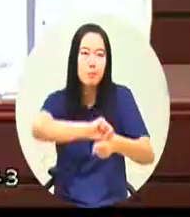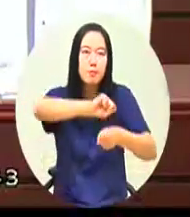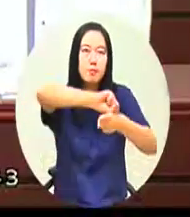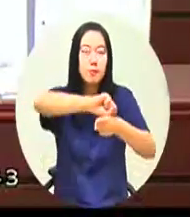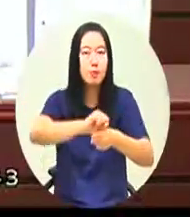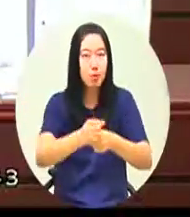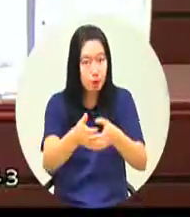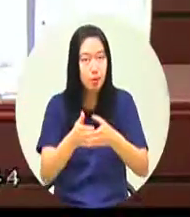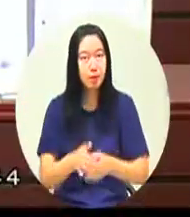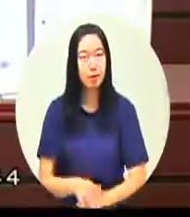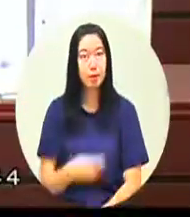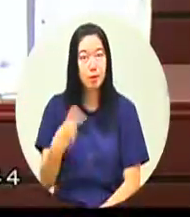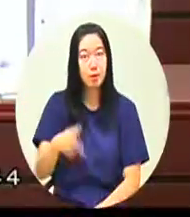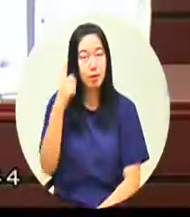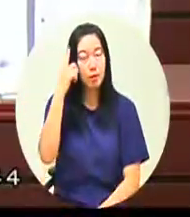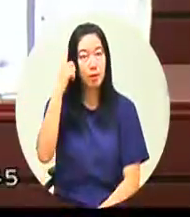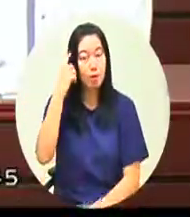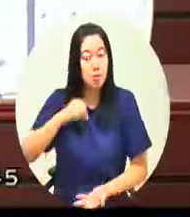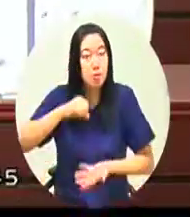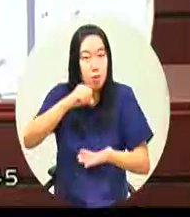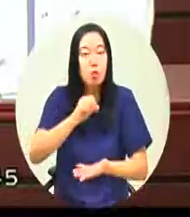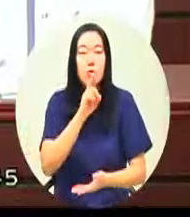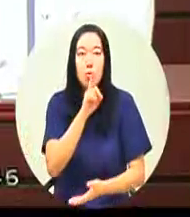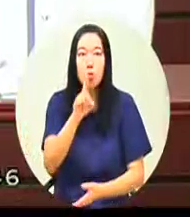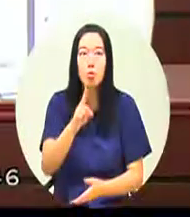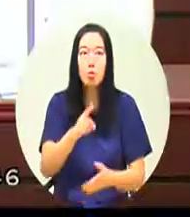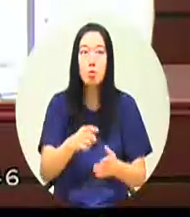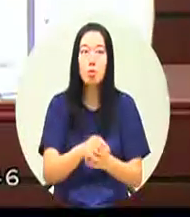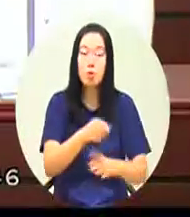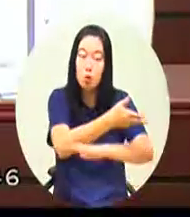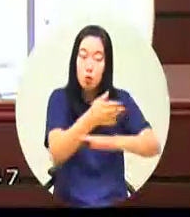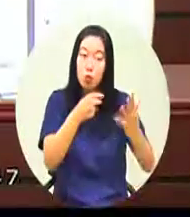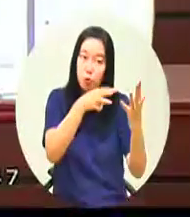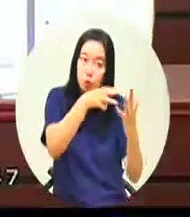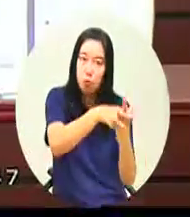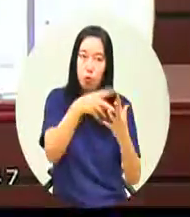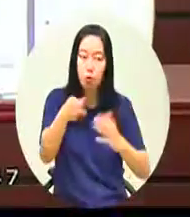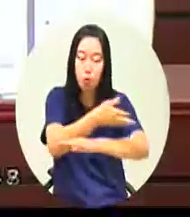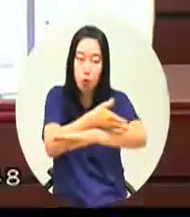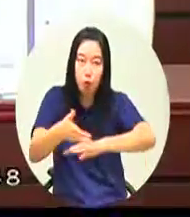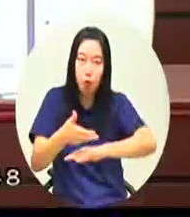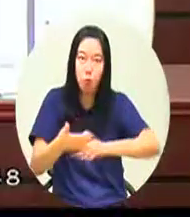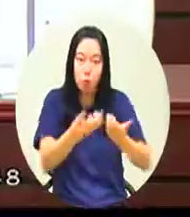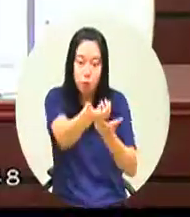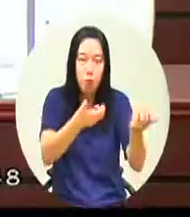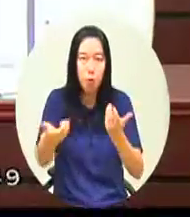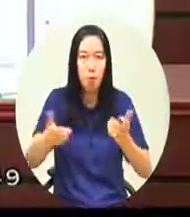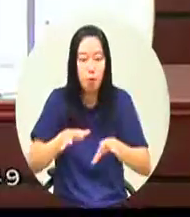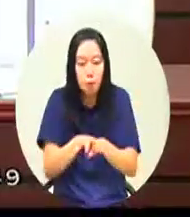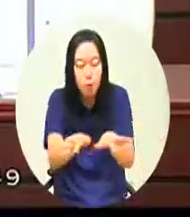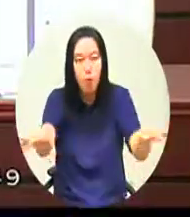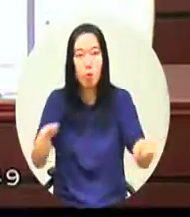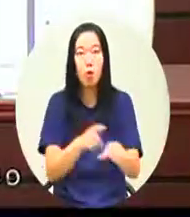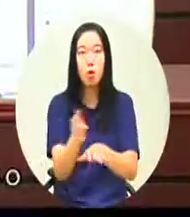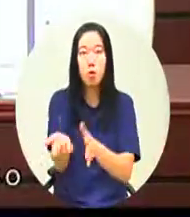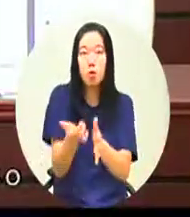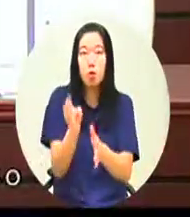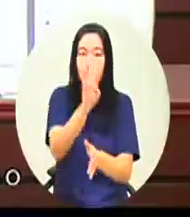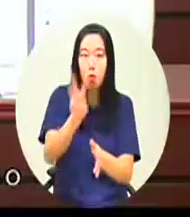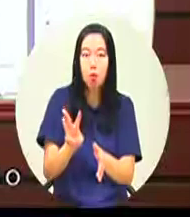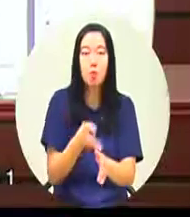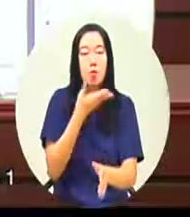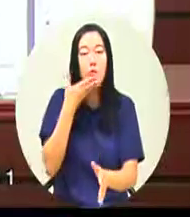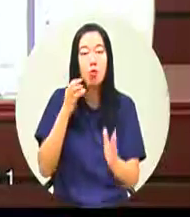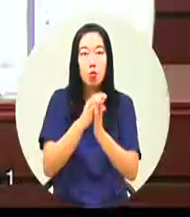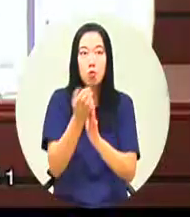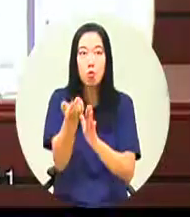刚有提到议员提到这个那个西周那边虎形沟等分洪的规划，这个部分水利局已经在上